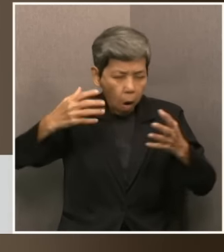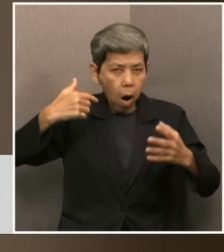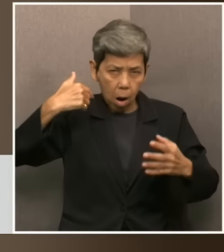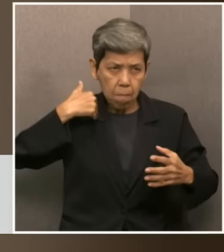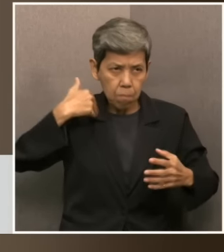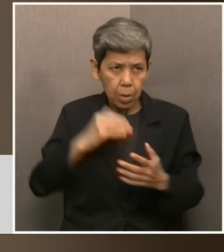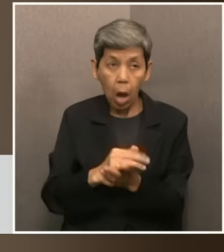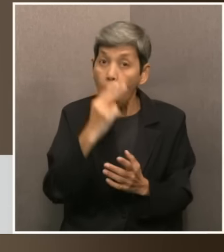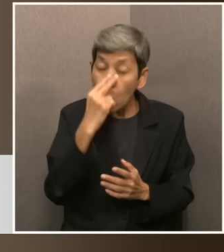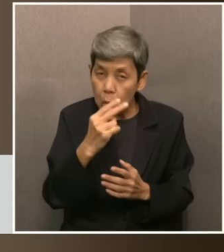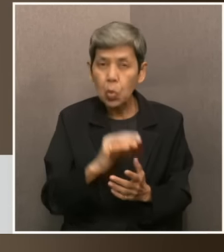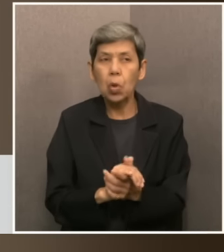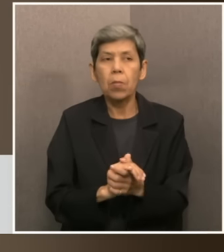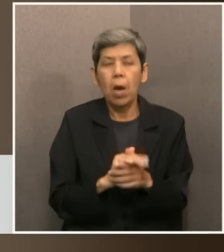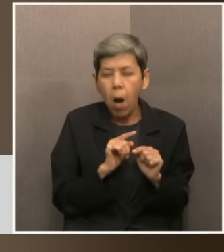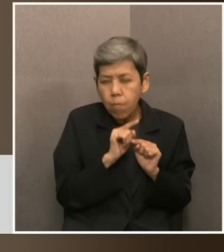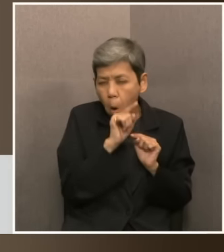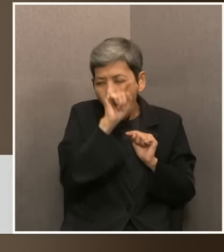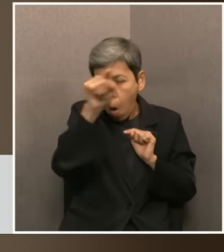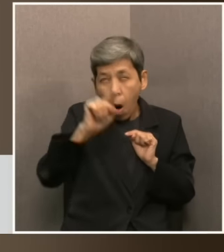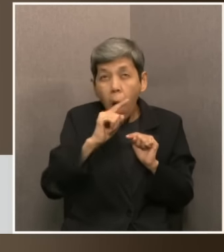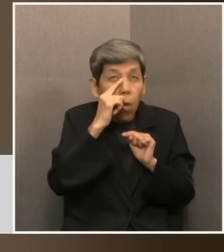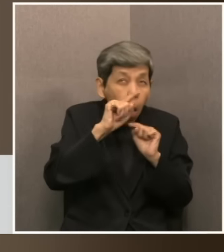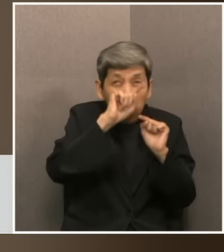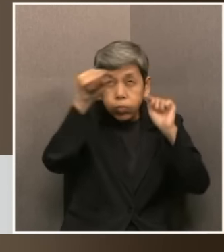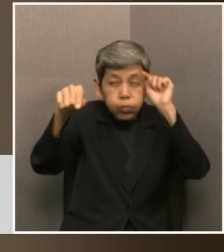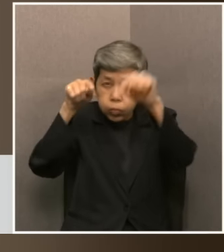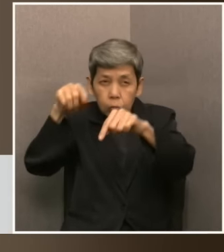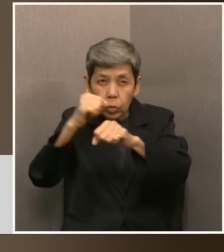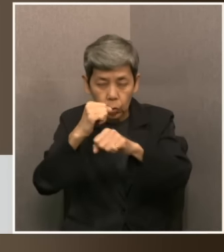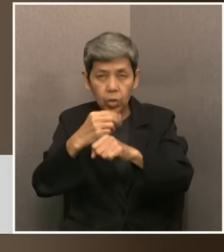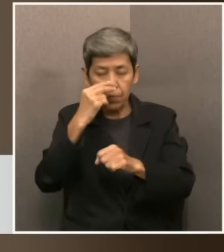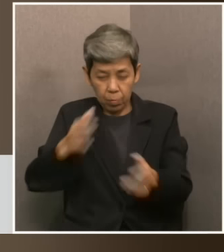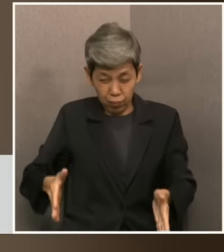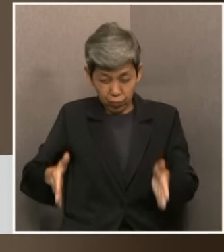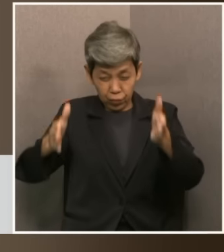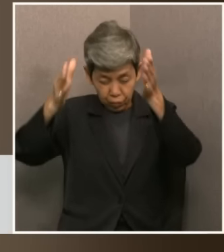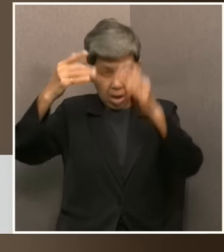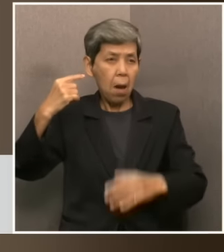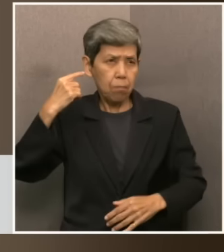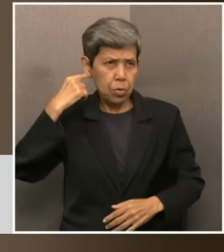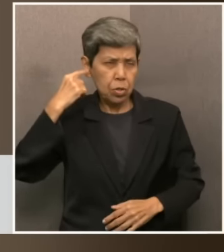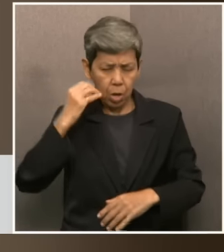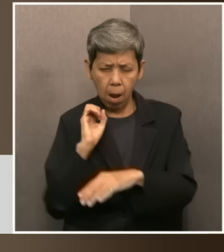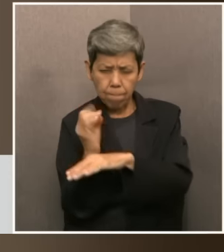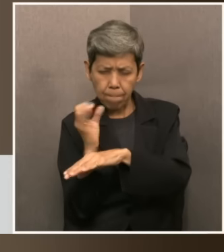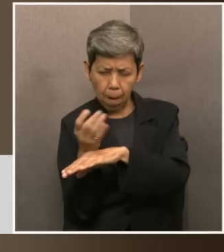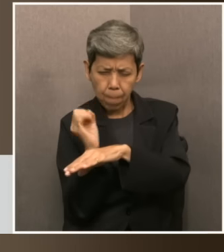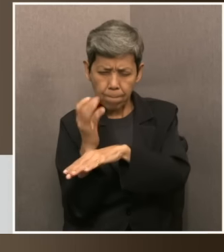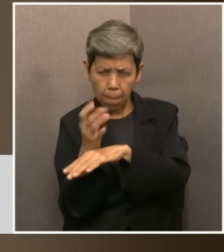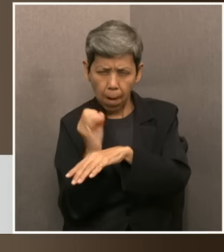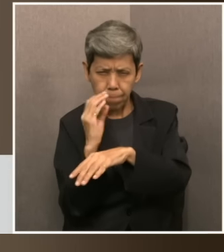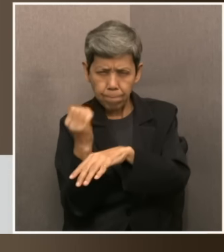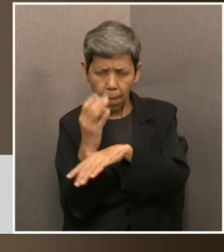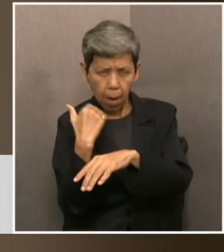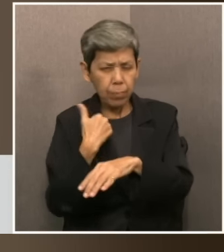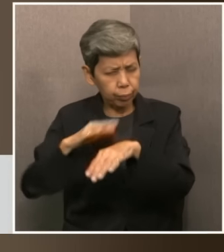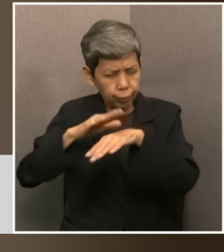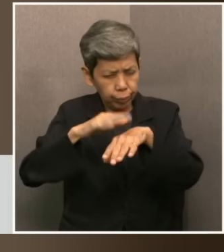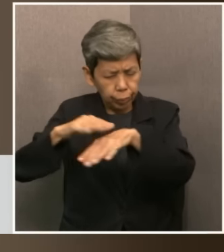ปรากฏภาพขีปนาวุธหลายลูกบนท้องฟ้าเทลอาวีฟมีเสียงไซเรนเตือนภัยดังทั่วเมืองค่ะนอกจ